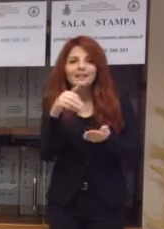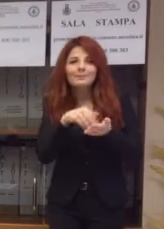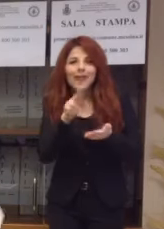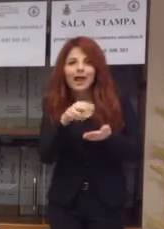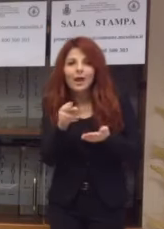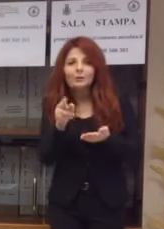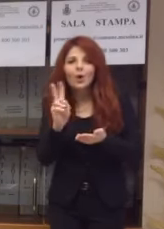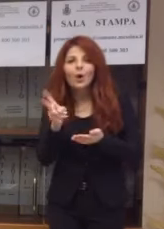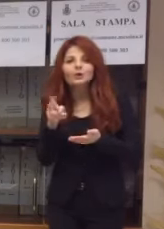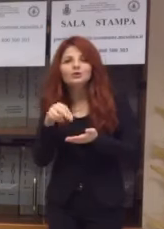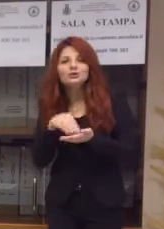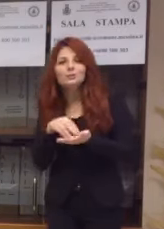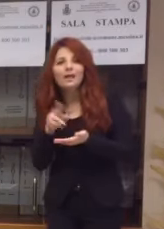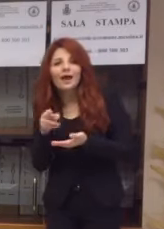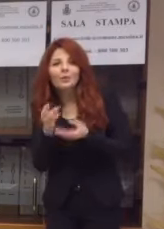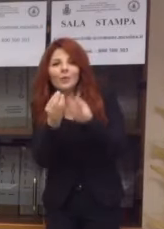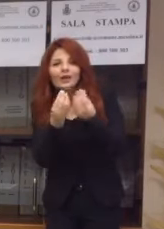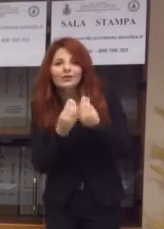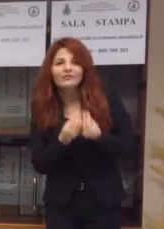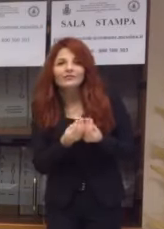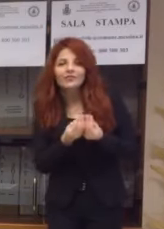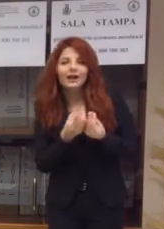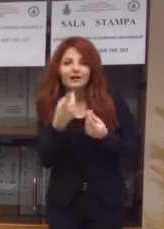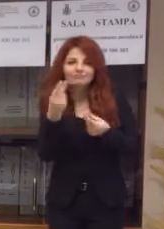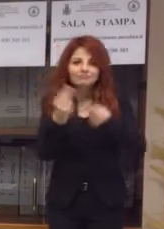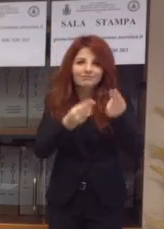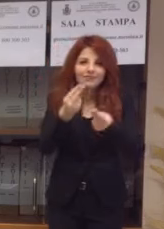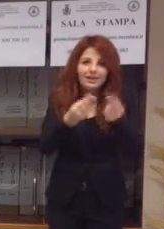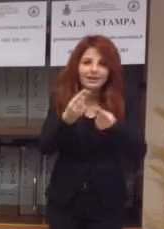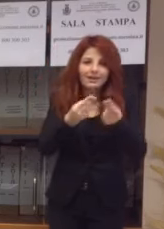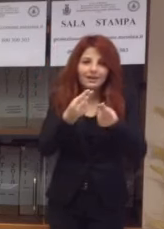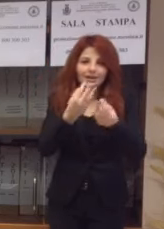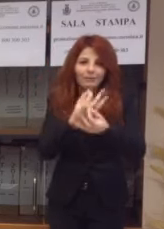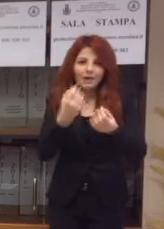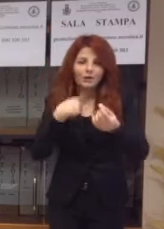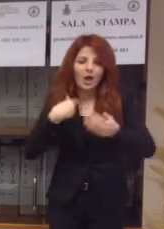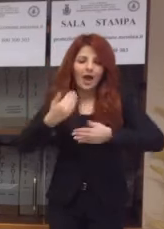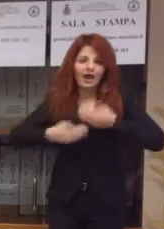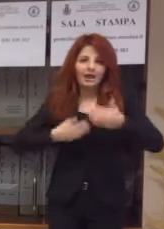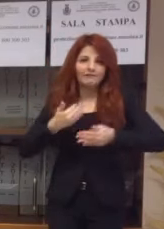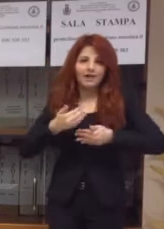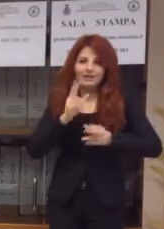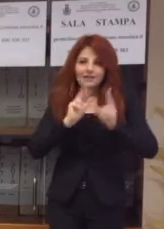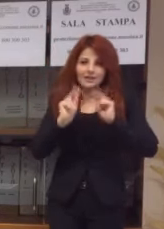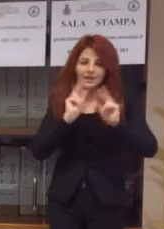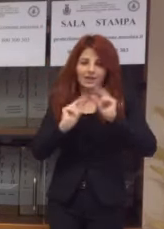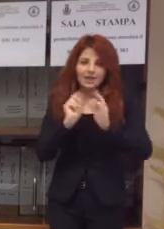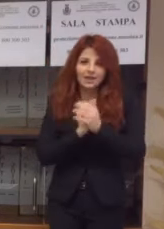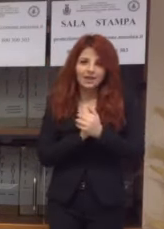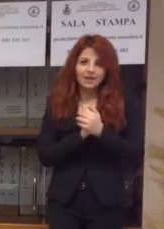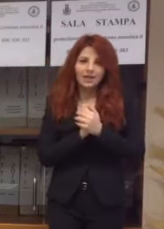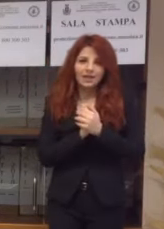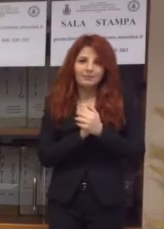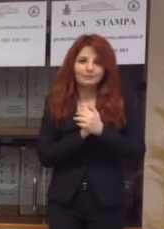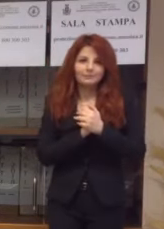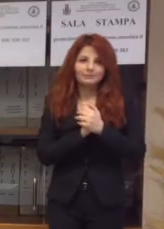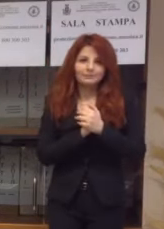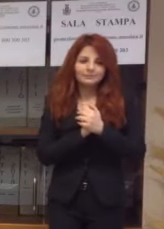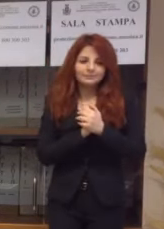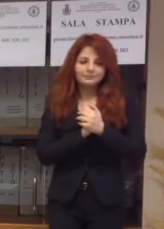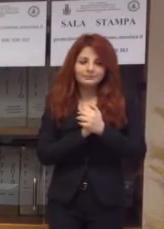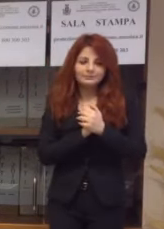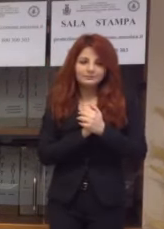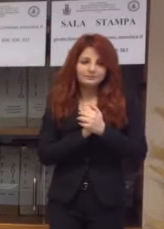dite in diretta, io vado avanti con gli argomenti per capire quanto effettivamente